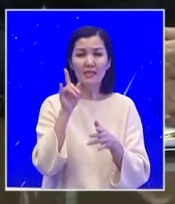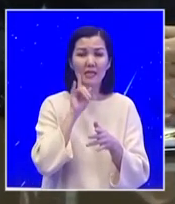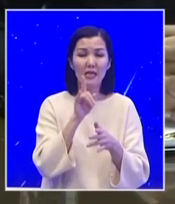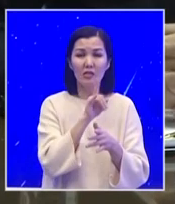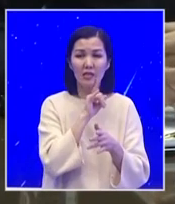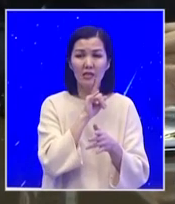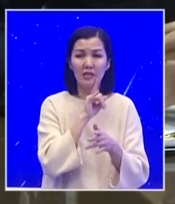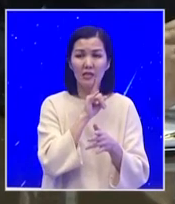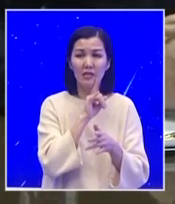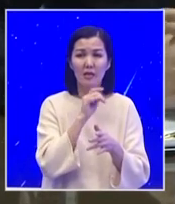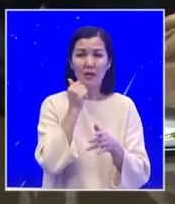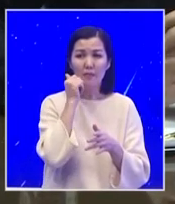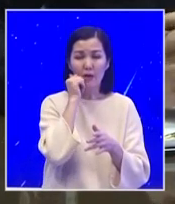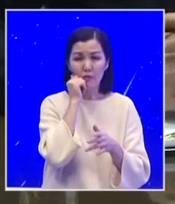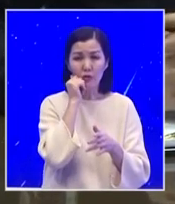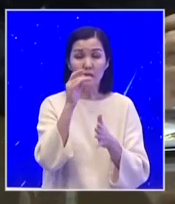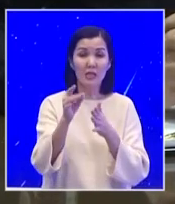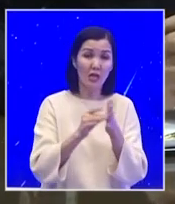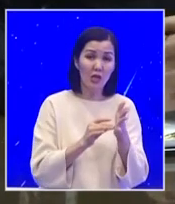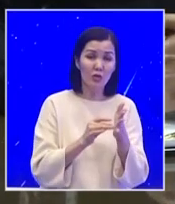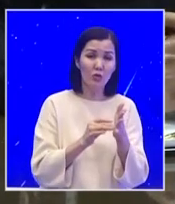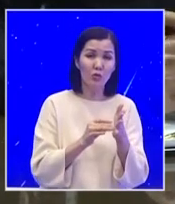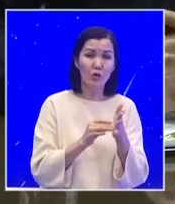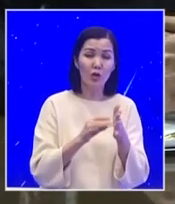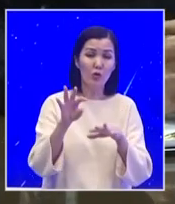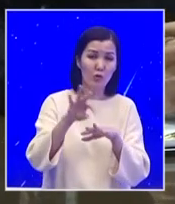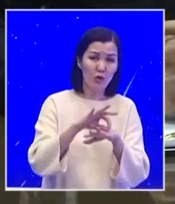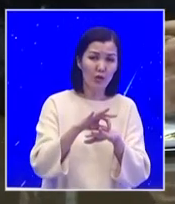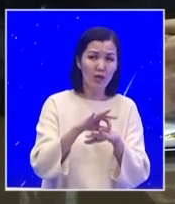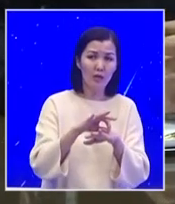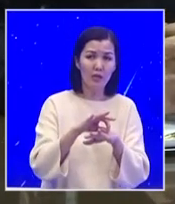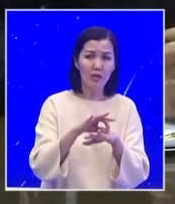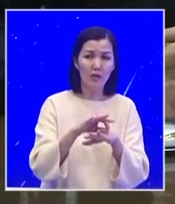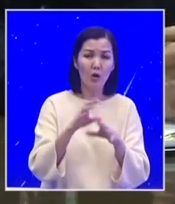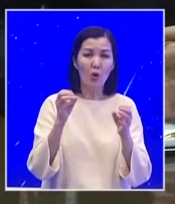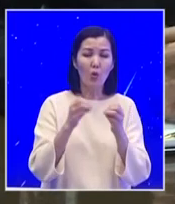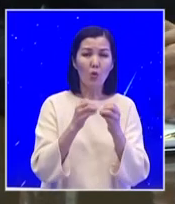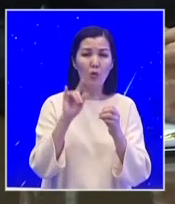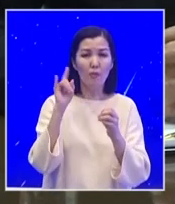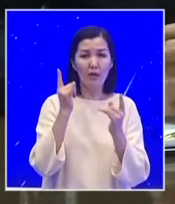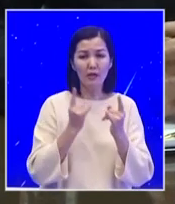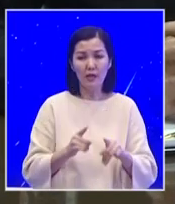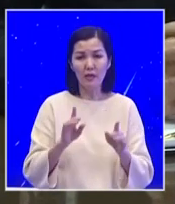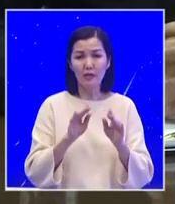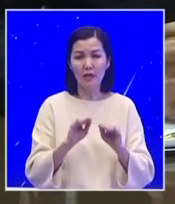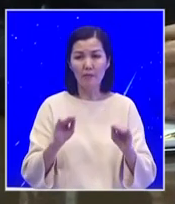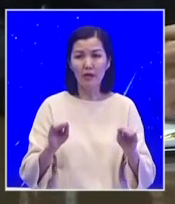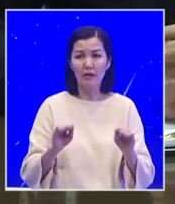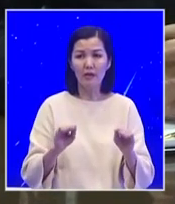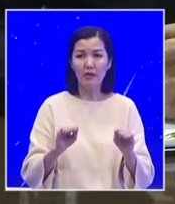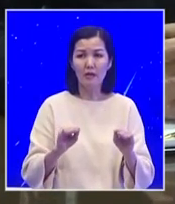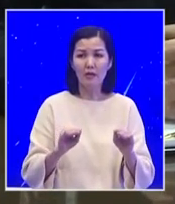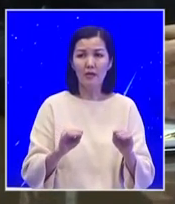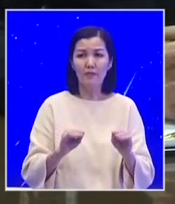бұрынғы апаларымыз дер кезінде тұрмысқа шыққан, 10 баладан тапқан, әр баланы 2-3 жылдан емізген,